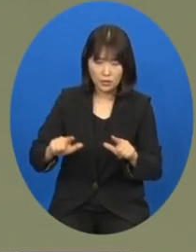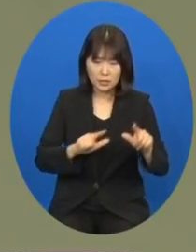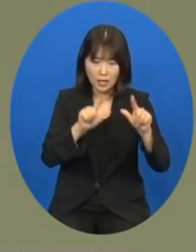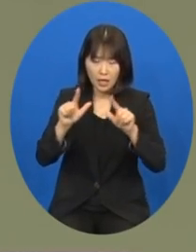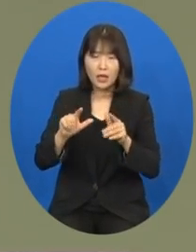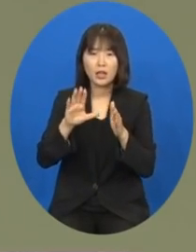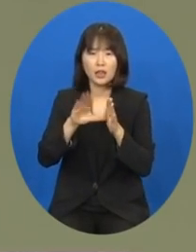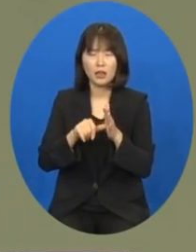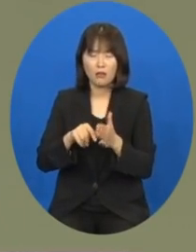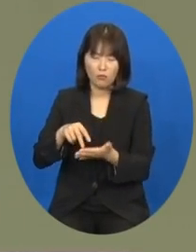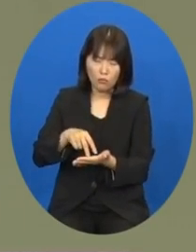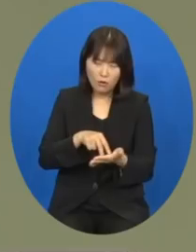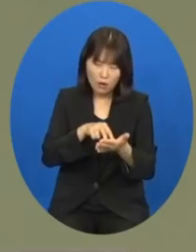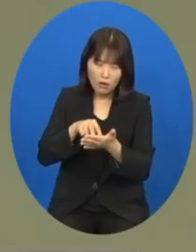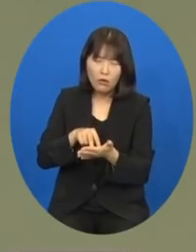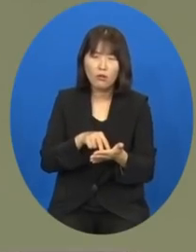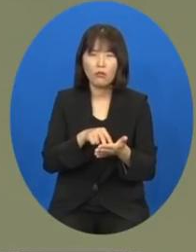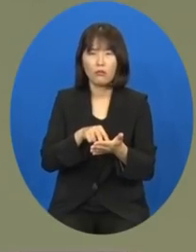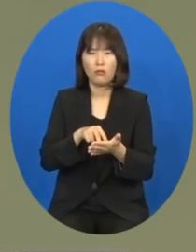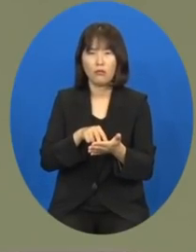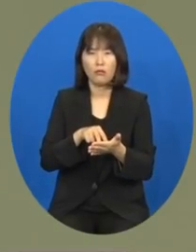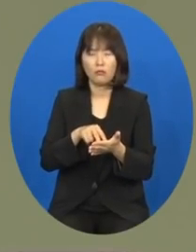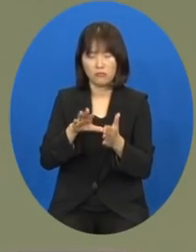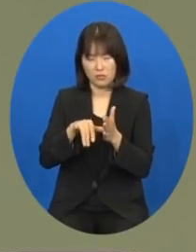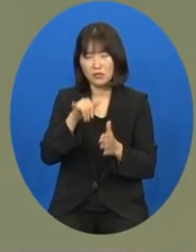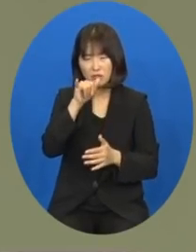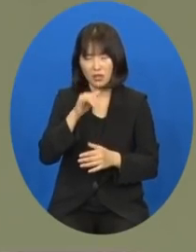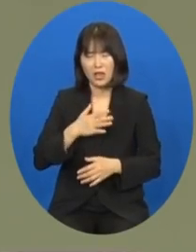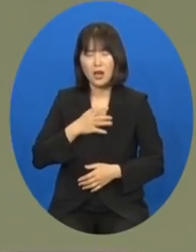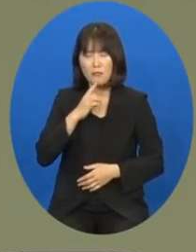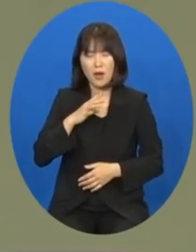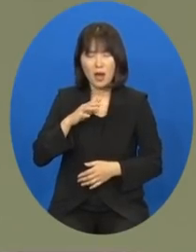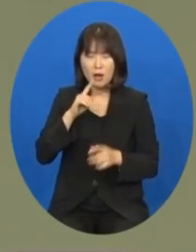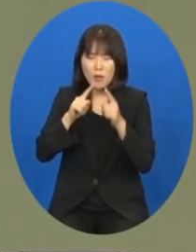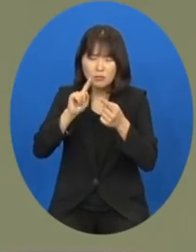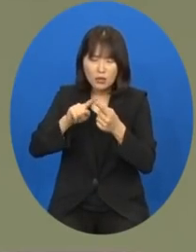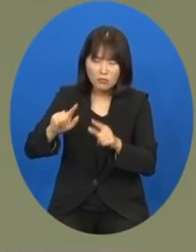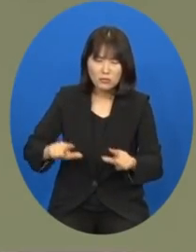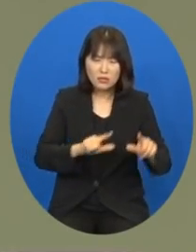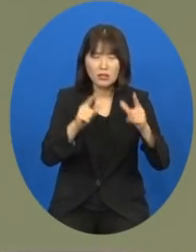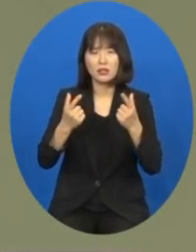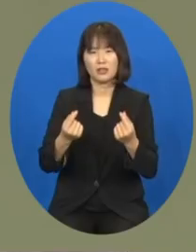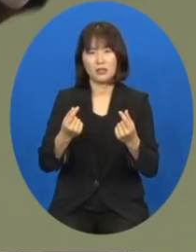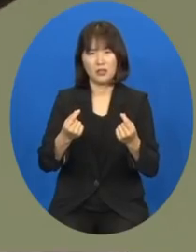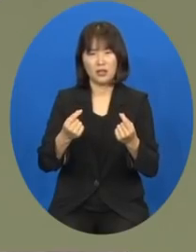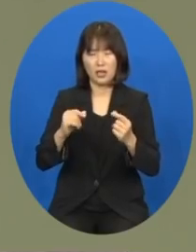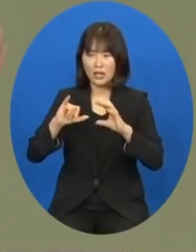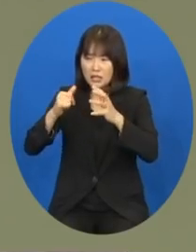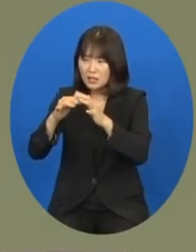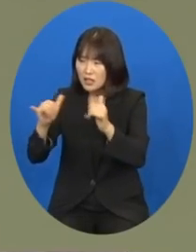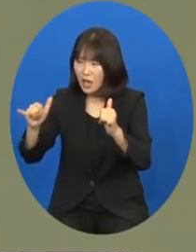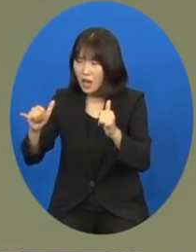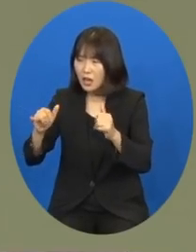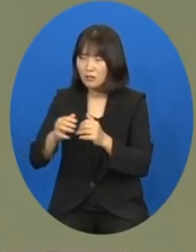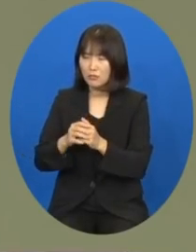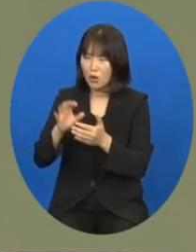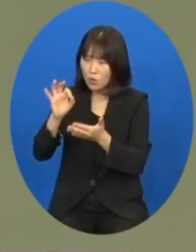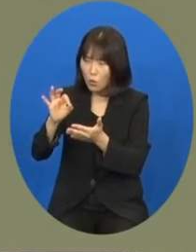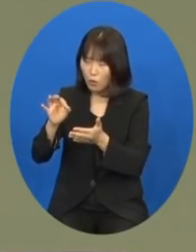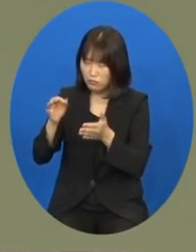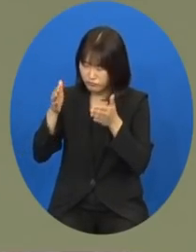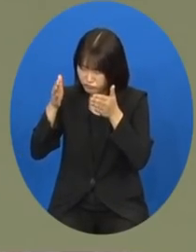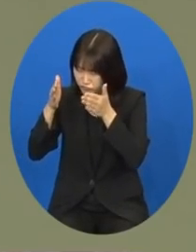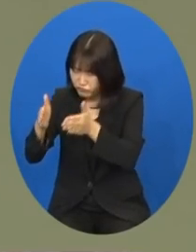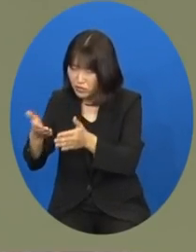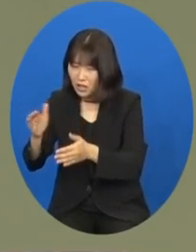외로울 때가 있어 고독할 때가 있어요 나만 그렇게 사는 것 같애 사람들 다 떠나고 또 세상 사람은 다 그렇게 쫓아가는 데 나만